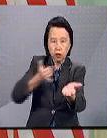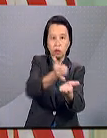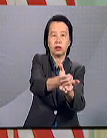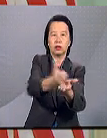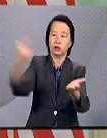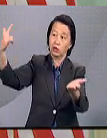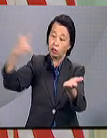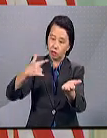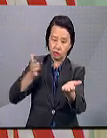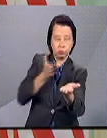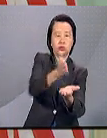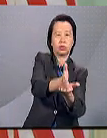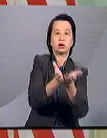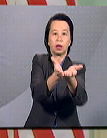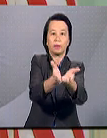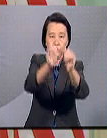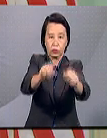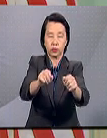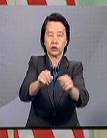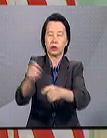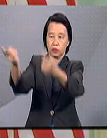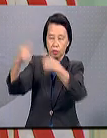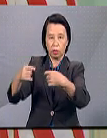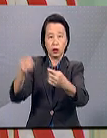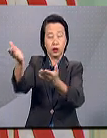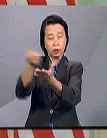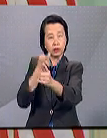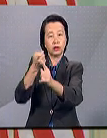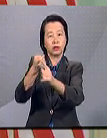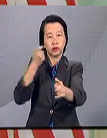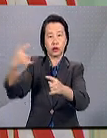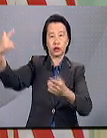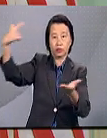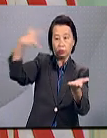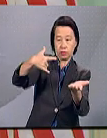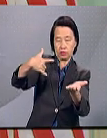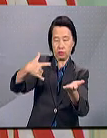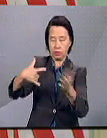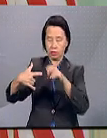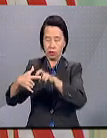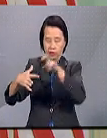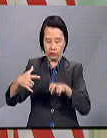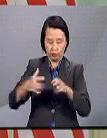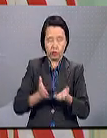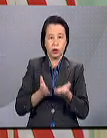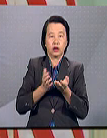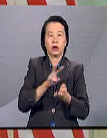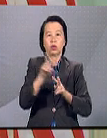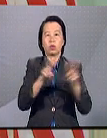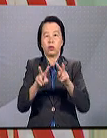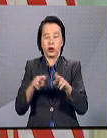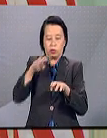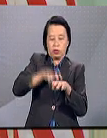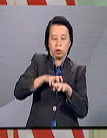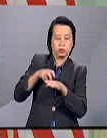ke flight. Kalau datang tu straight daripada penerbangan dia terus ke kapal. Jadi just transit,